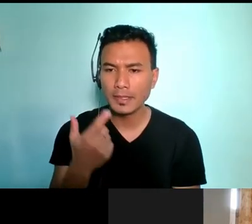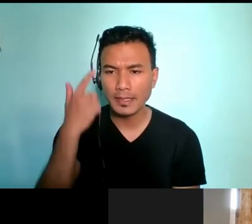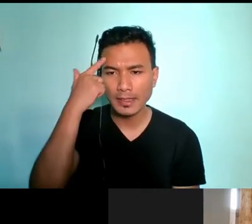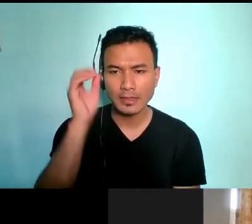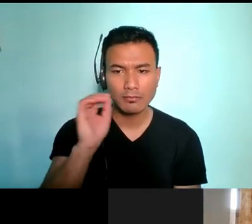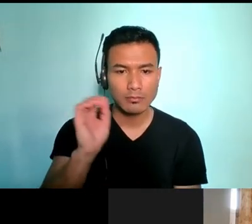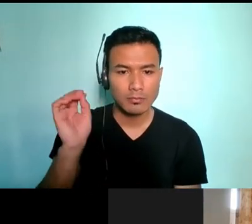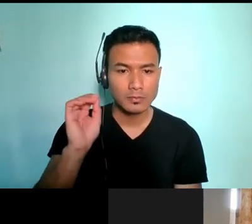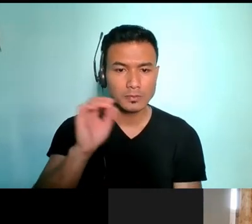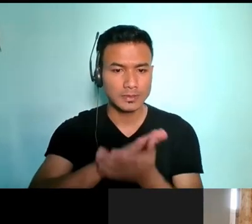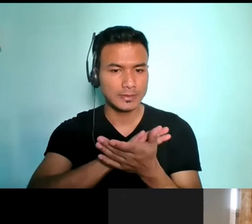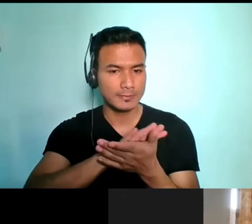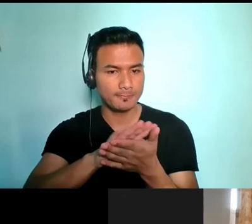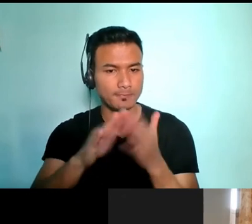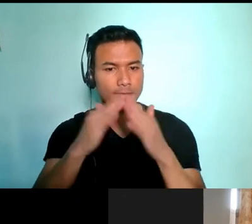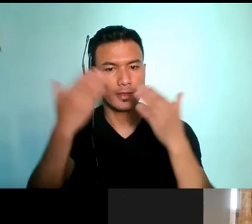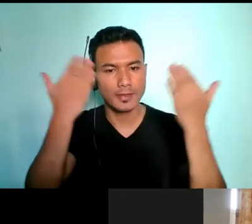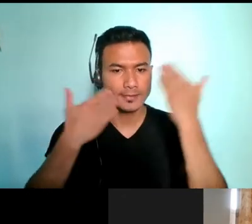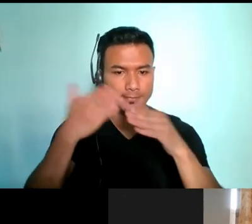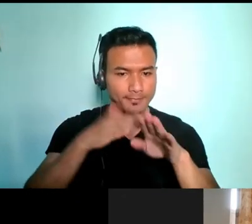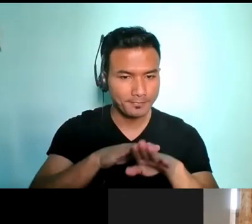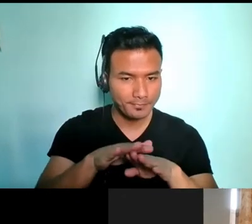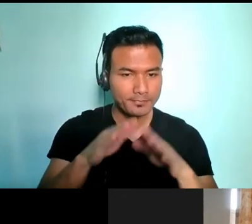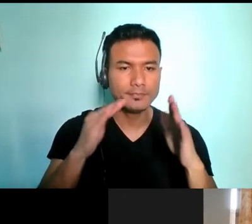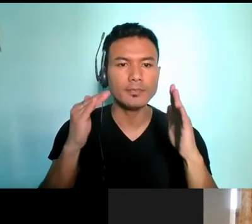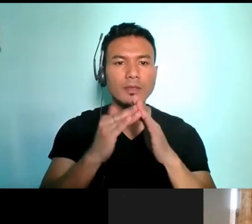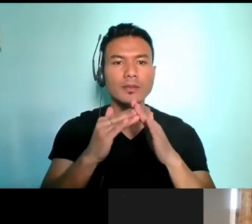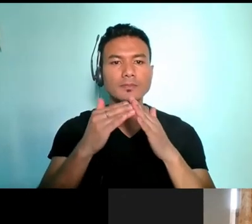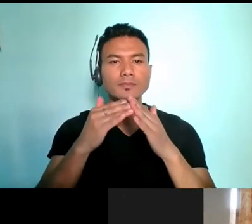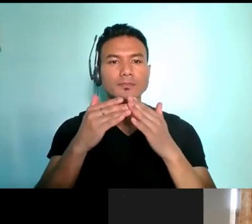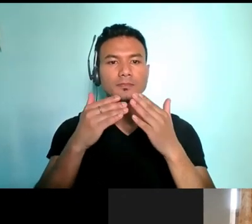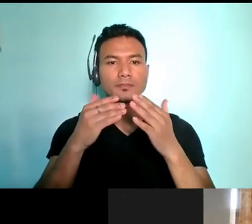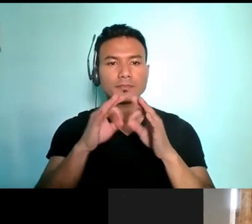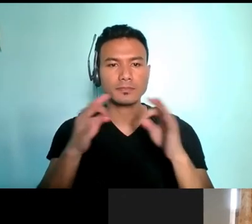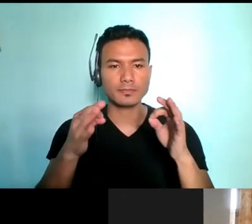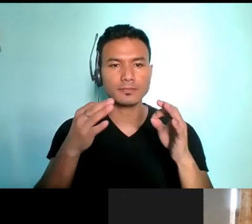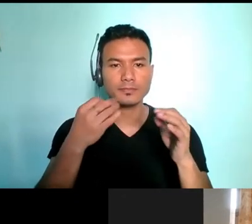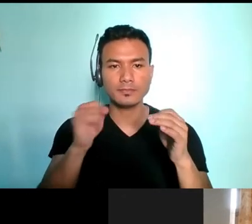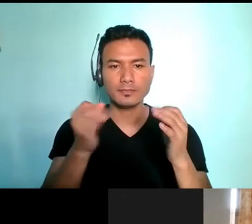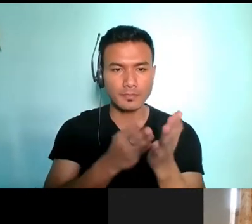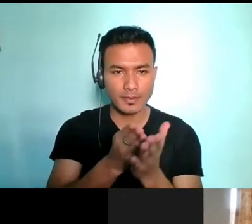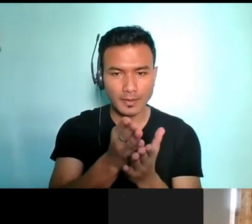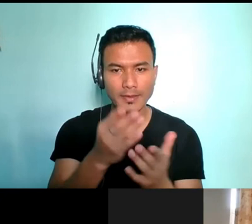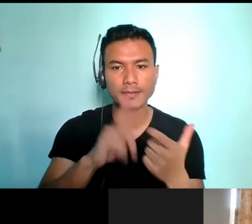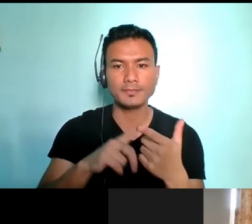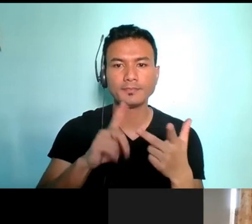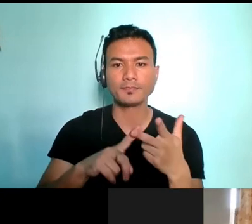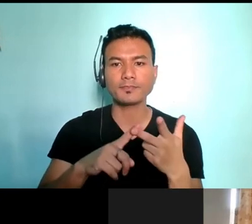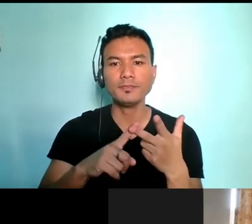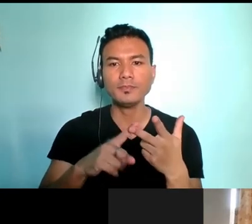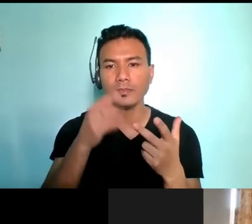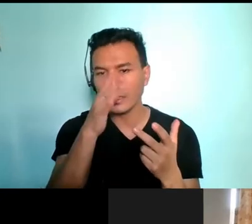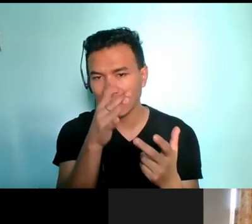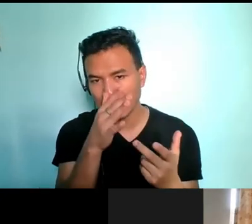नहुँदाखेरि हामी चाहिँ बिस्तारै त्यो घरेलु हिंसाहरू, होइन, घरेलु यो ह्यारेसमेन्ट, एब्युज, त्यसपछि हाम्रो यो बुली